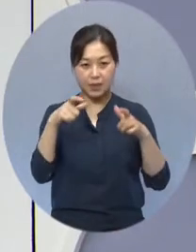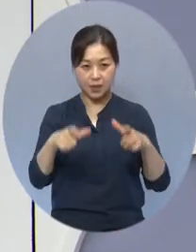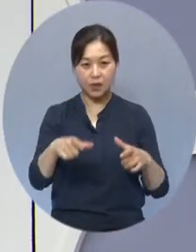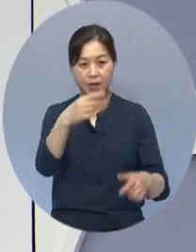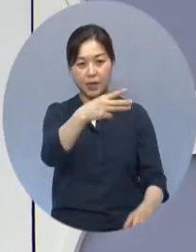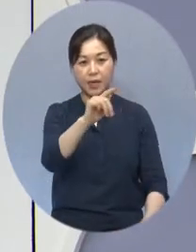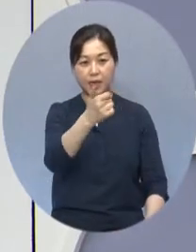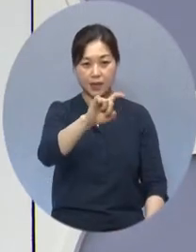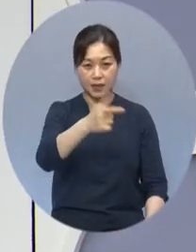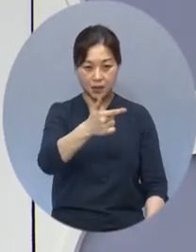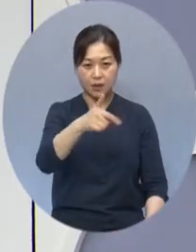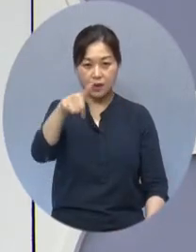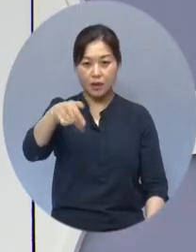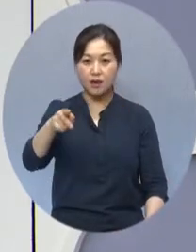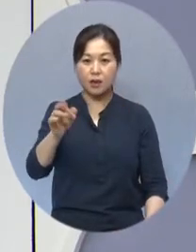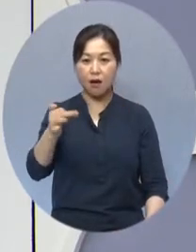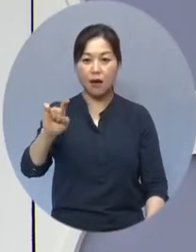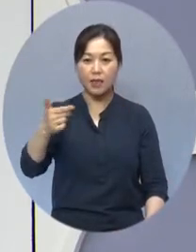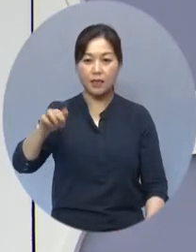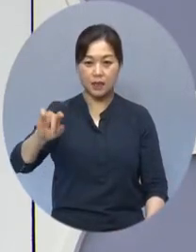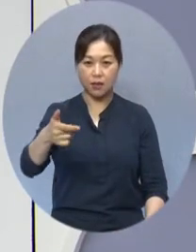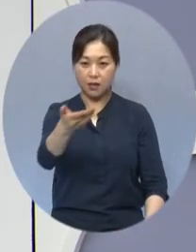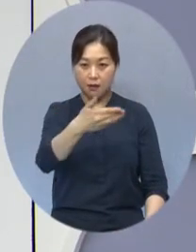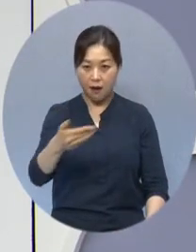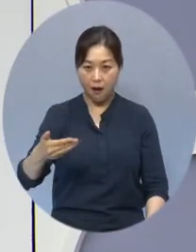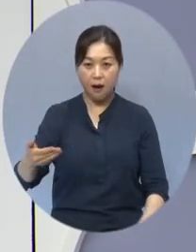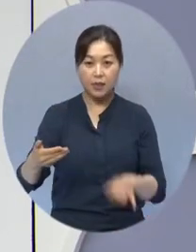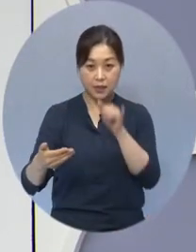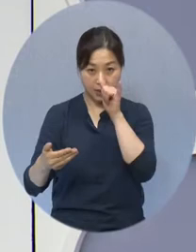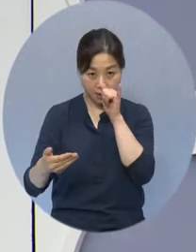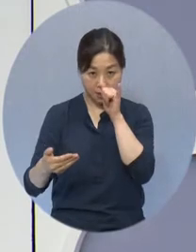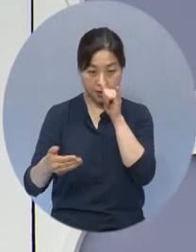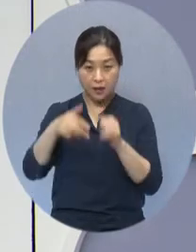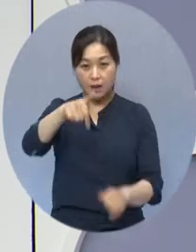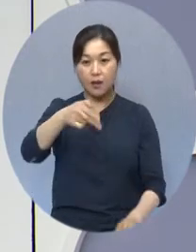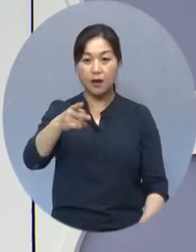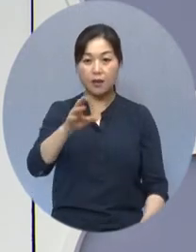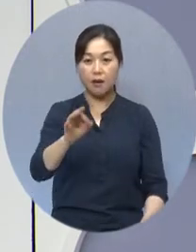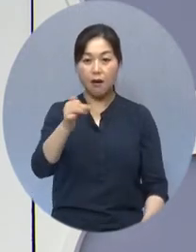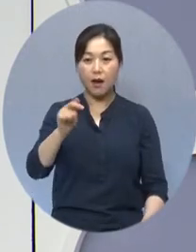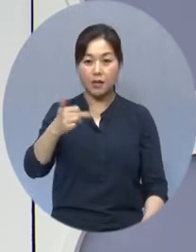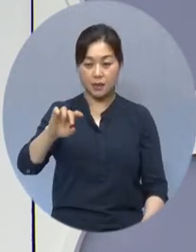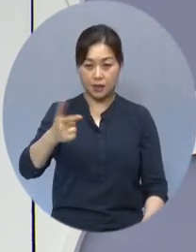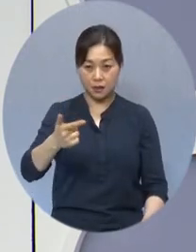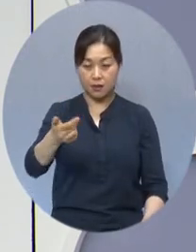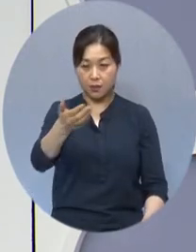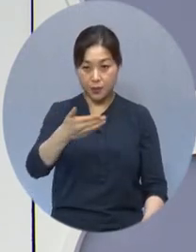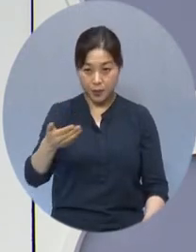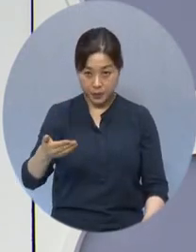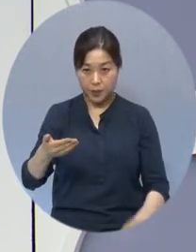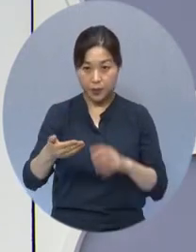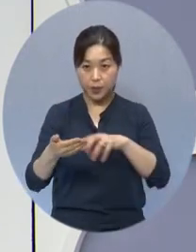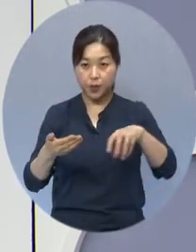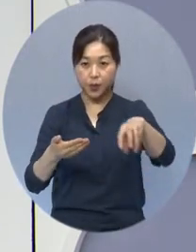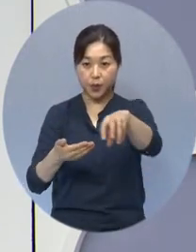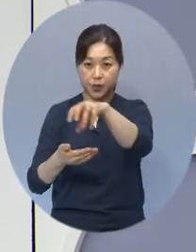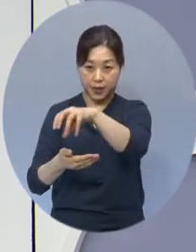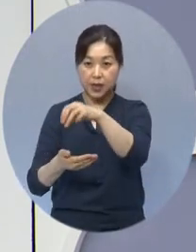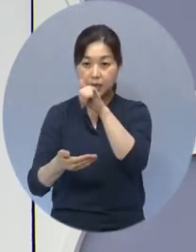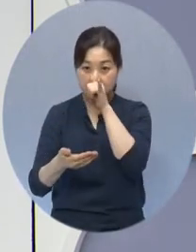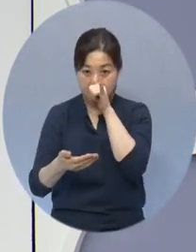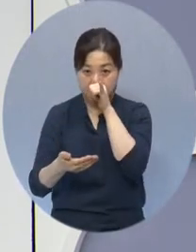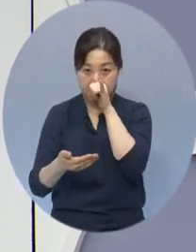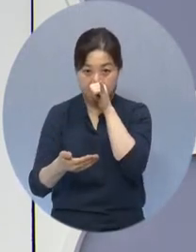탄천과 경안천이 대표적인 하천인데 네. 경안천을 중심으로 해서 개발되는